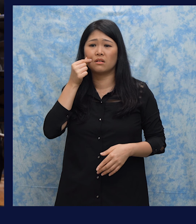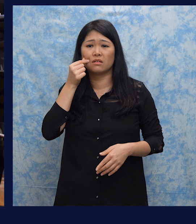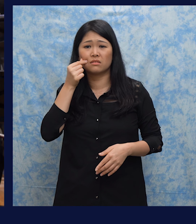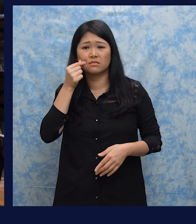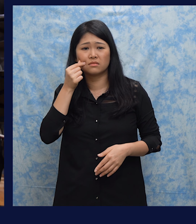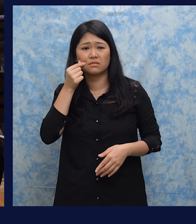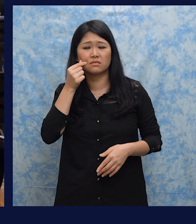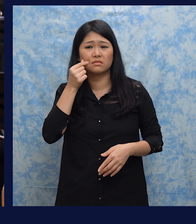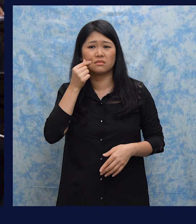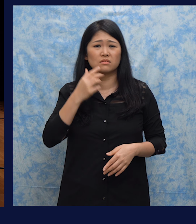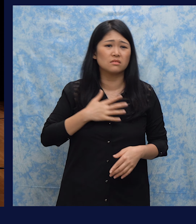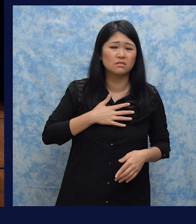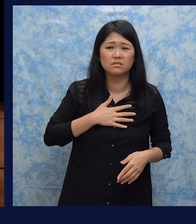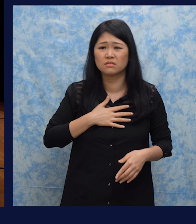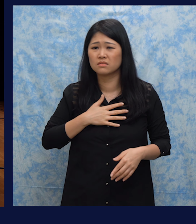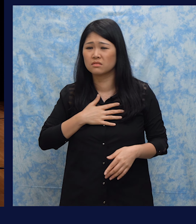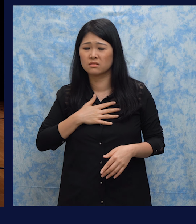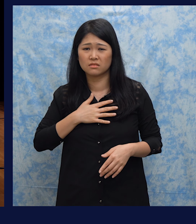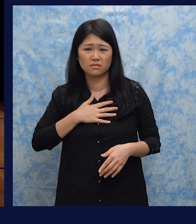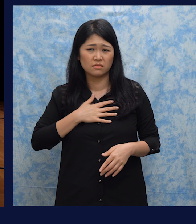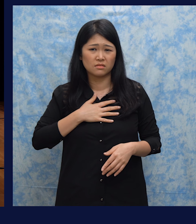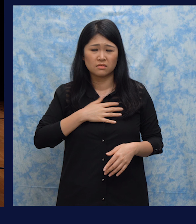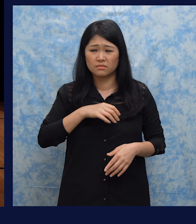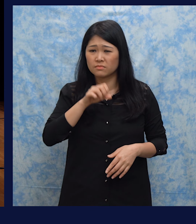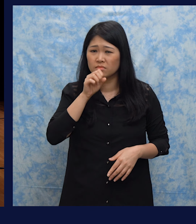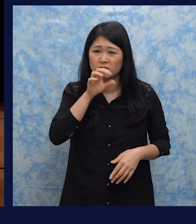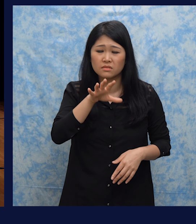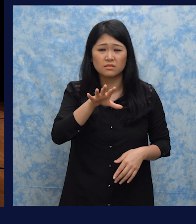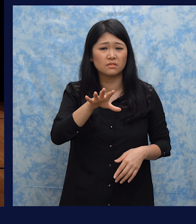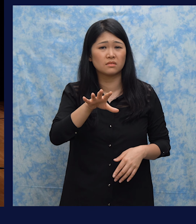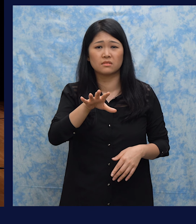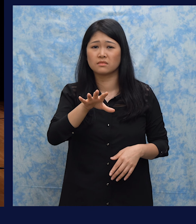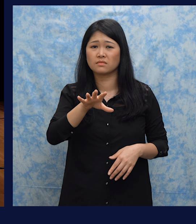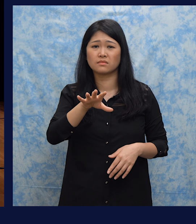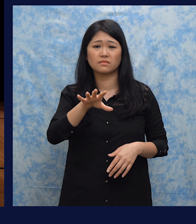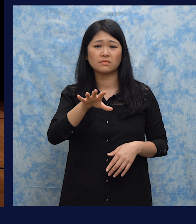geschah. Es lag es ist Jesus